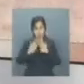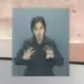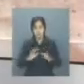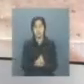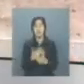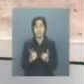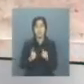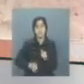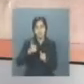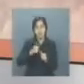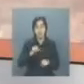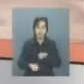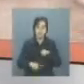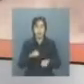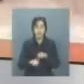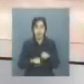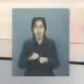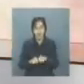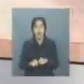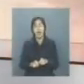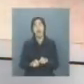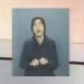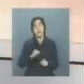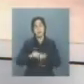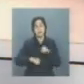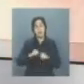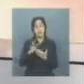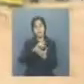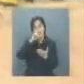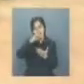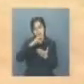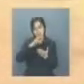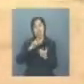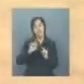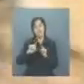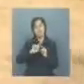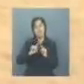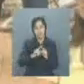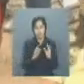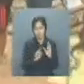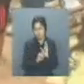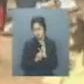ชนะนักปั่นดาวรุ่งคว้าแชมป์ประเทศไทยมาครองเป็นสมัยที่3ติดต่อกันค่ะ